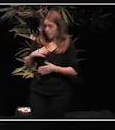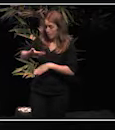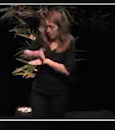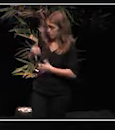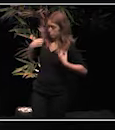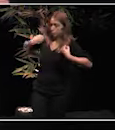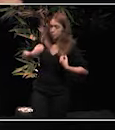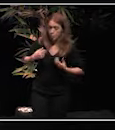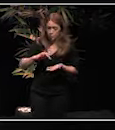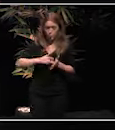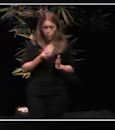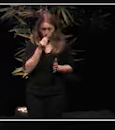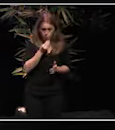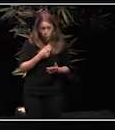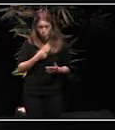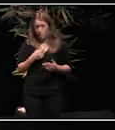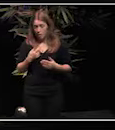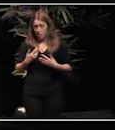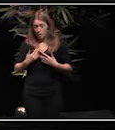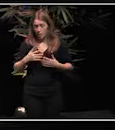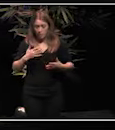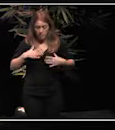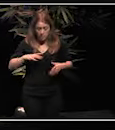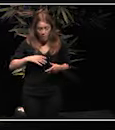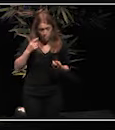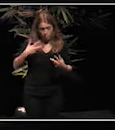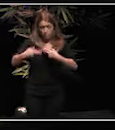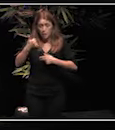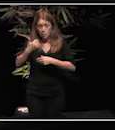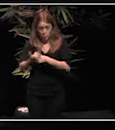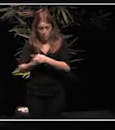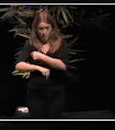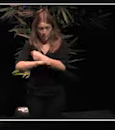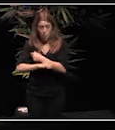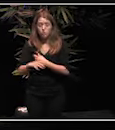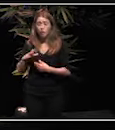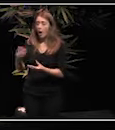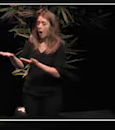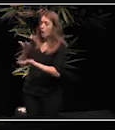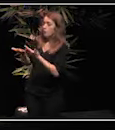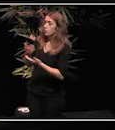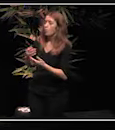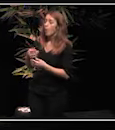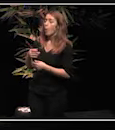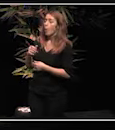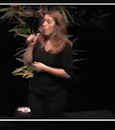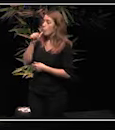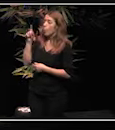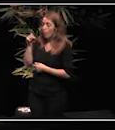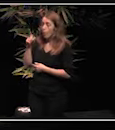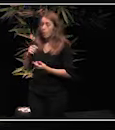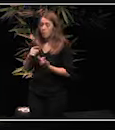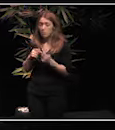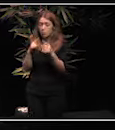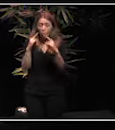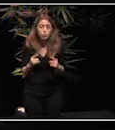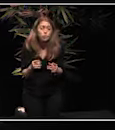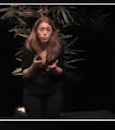semaine, nourriture, change, et l'organisation nous fournit l'eau et la tente qui est assez sommaire. Et en fait,